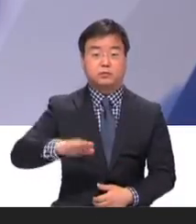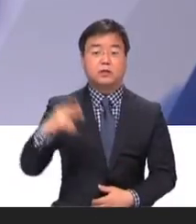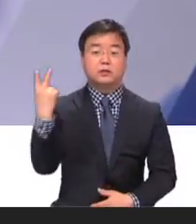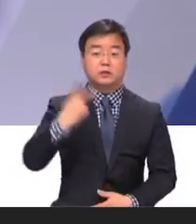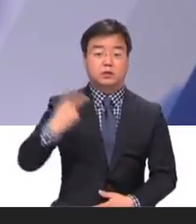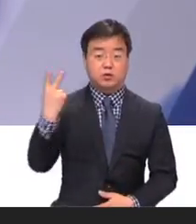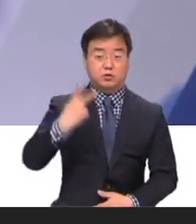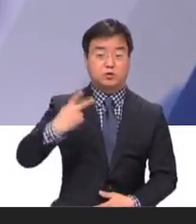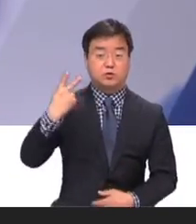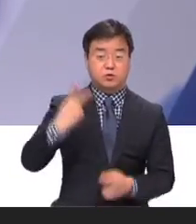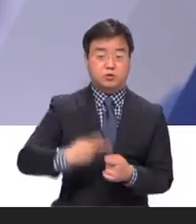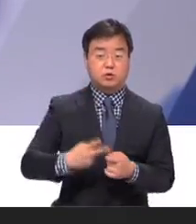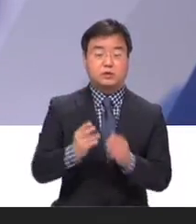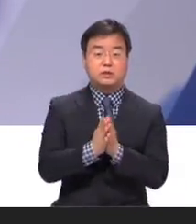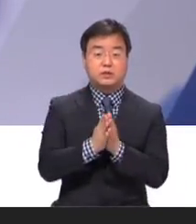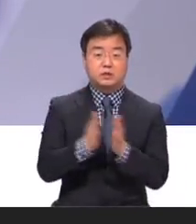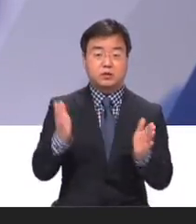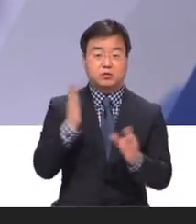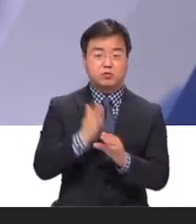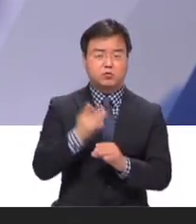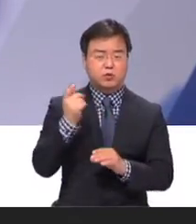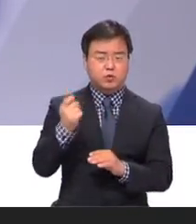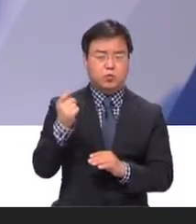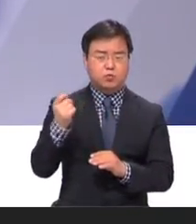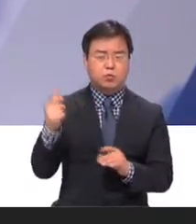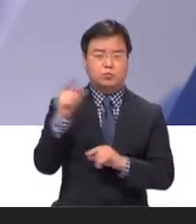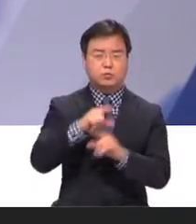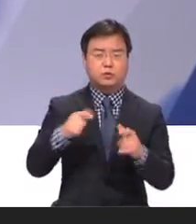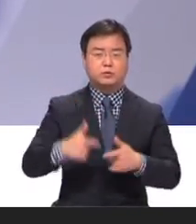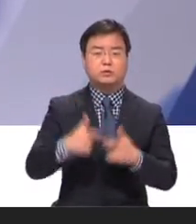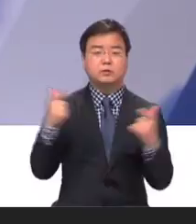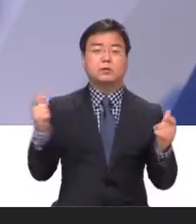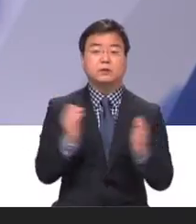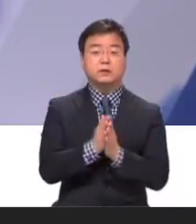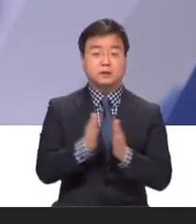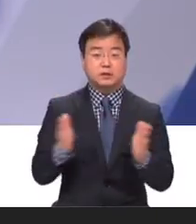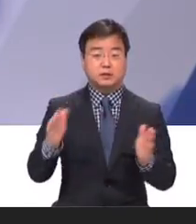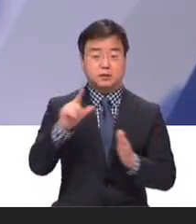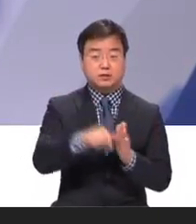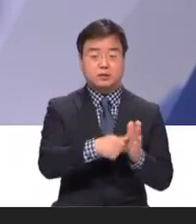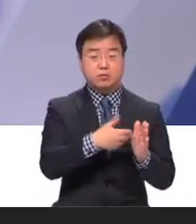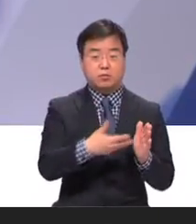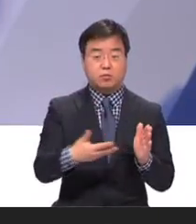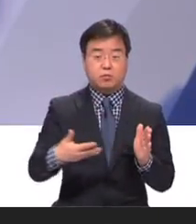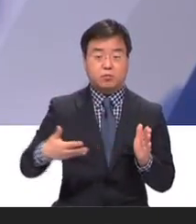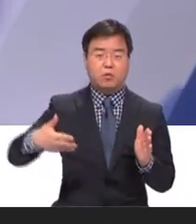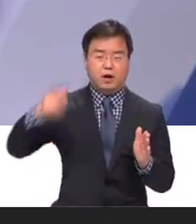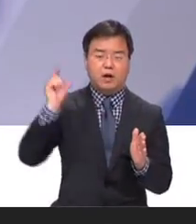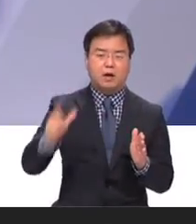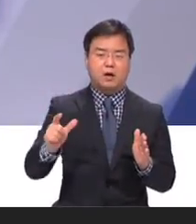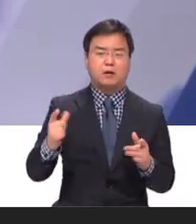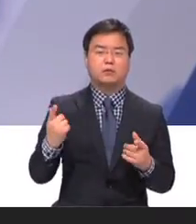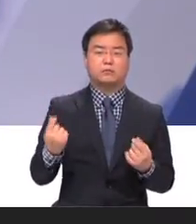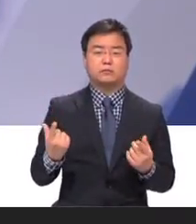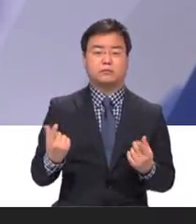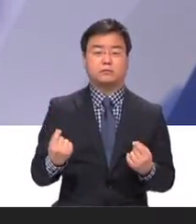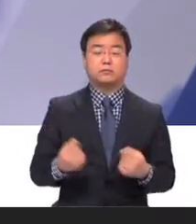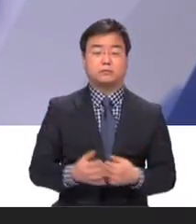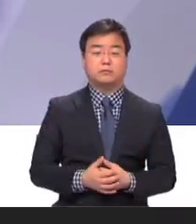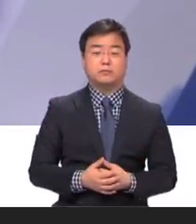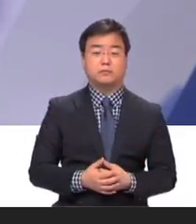2000년대에 접어들면서 조금씩 생기기 시작해서 지금 시간이 흐를수록 더 강해지는 것이 아닌가라고 지금